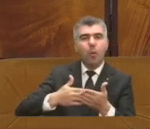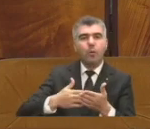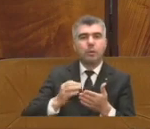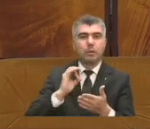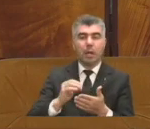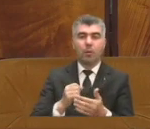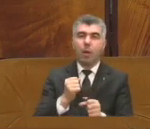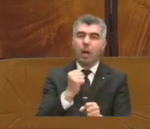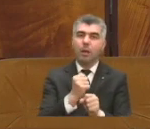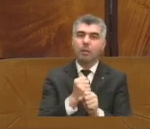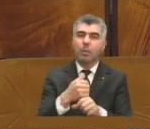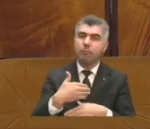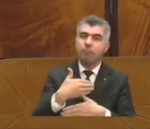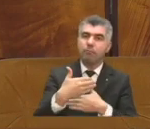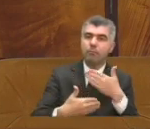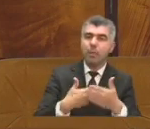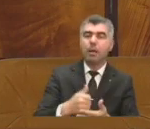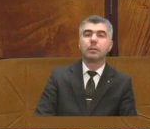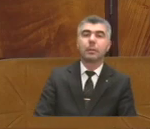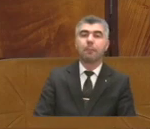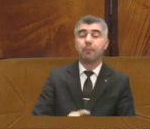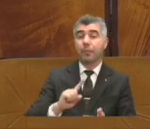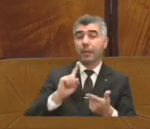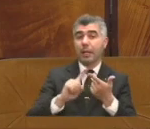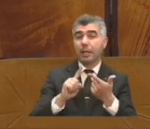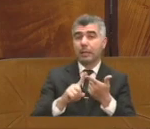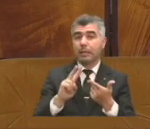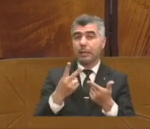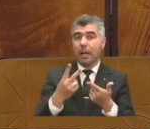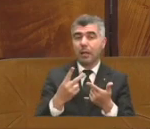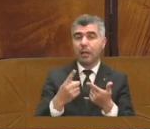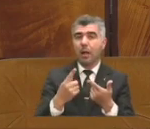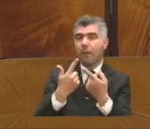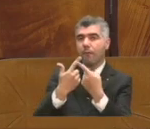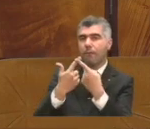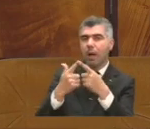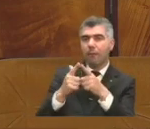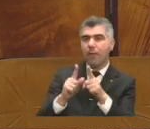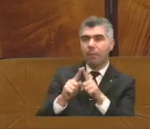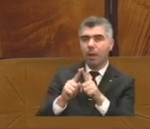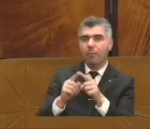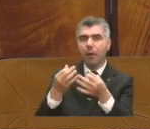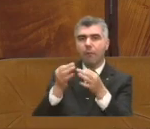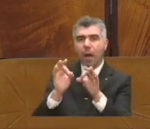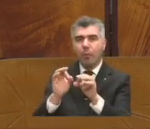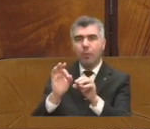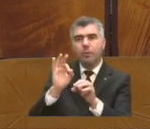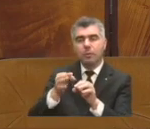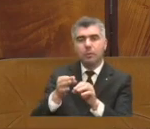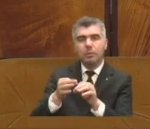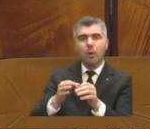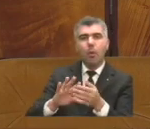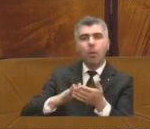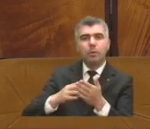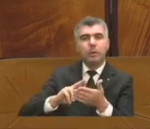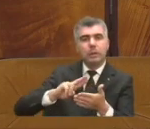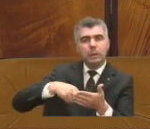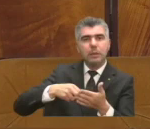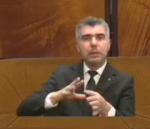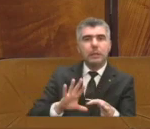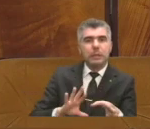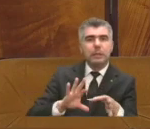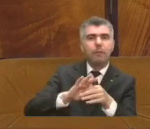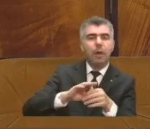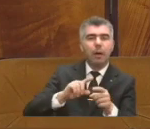انهم يشتغلوا. ثانيا سيد الوزير انه يكون تنويع ديال فرص ديال التطوع، وذلك من خلال ابرام شراكات